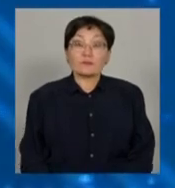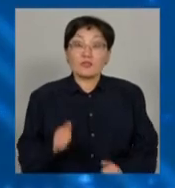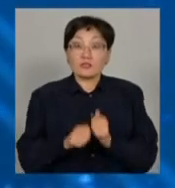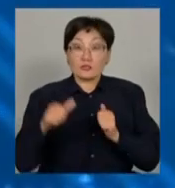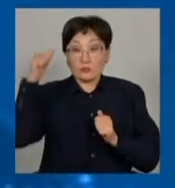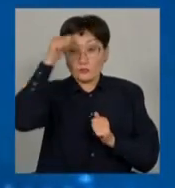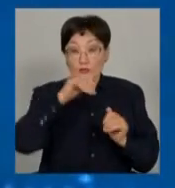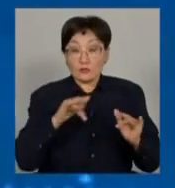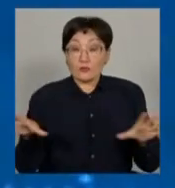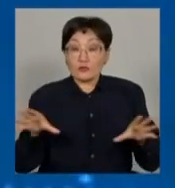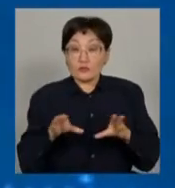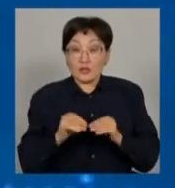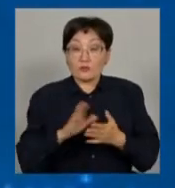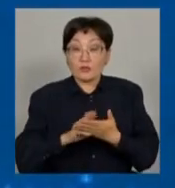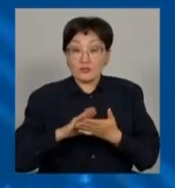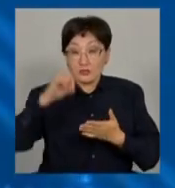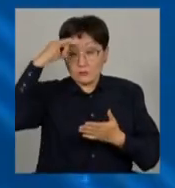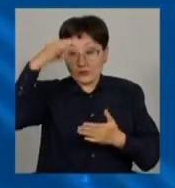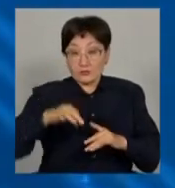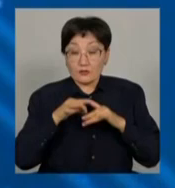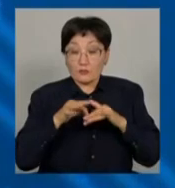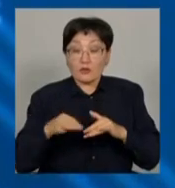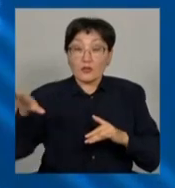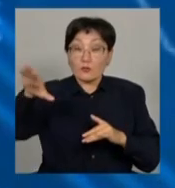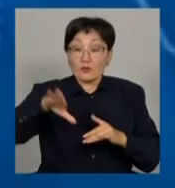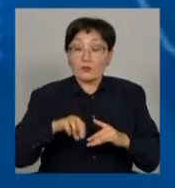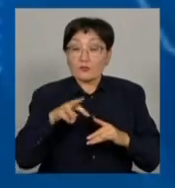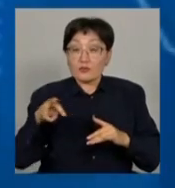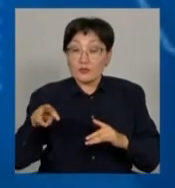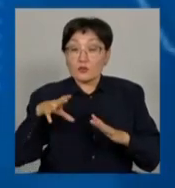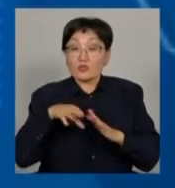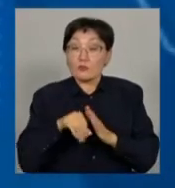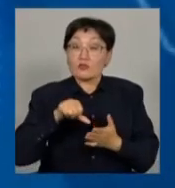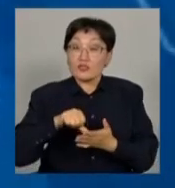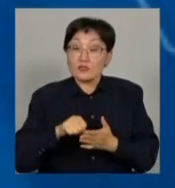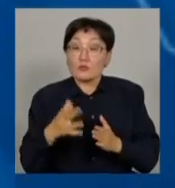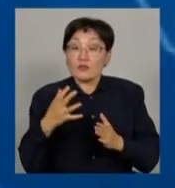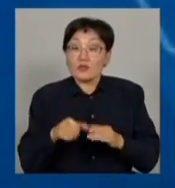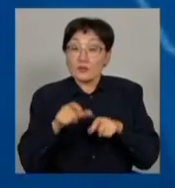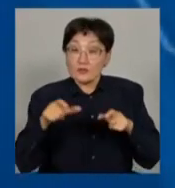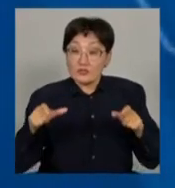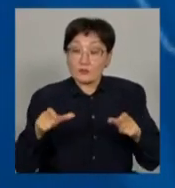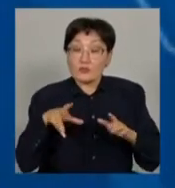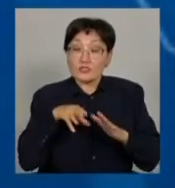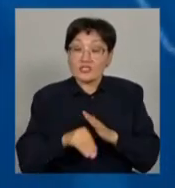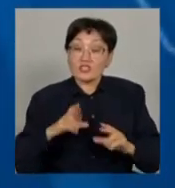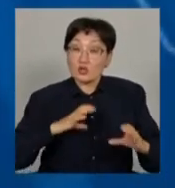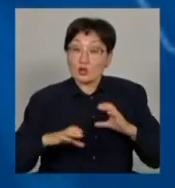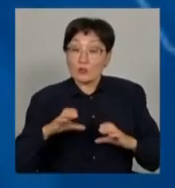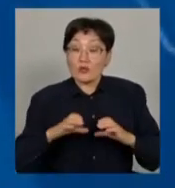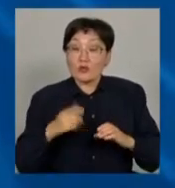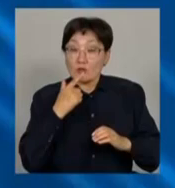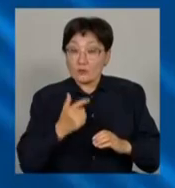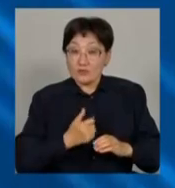Ежегодную акцию «Бірге таза Қазақстан» провели на высокогорном катке Медео. В ней приняли участие более 500 человек, в том числе студенты,